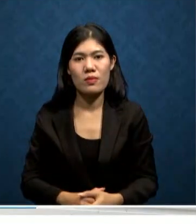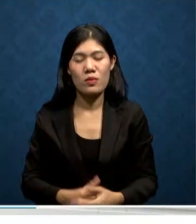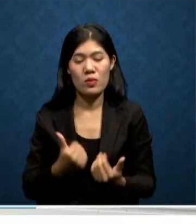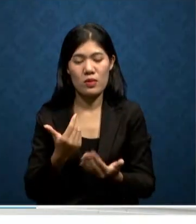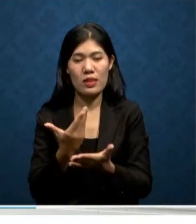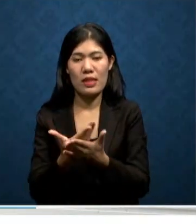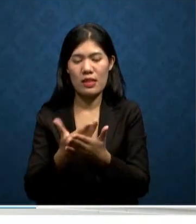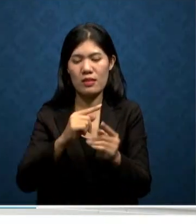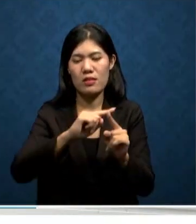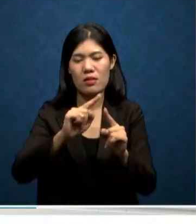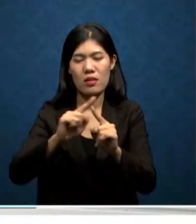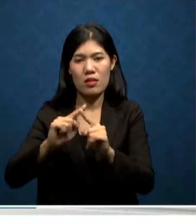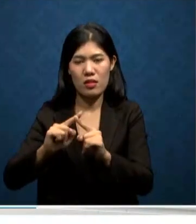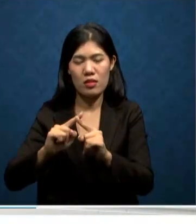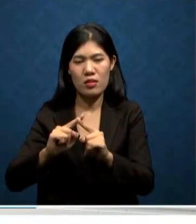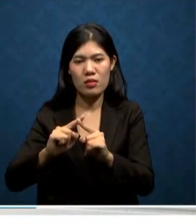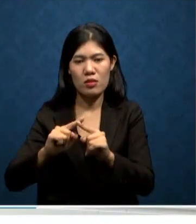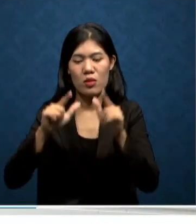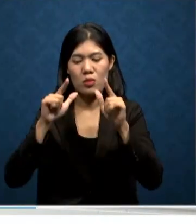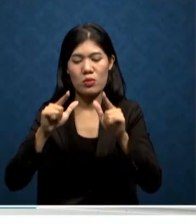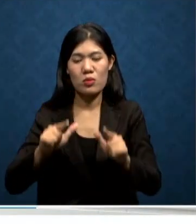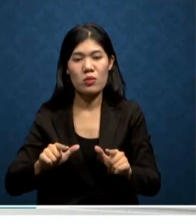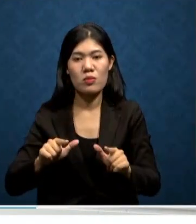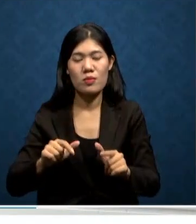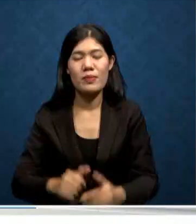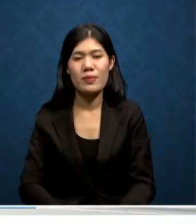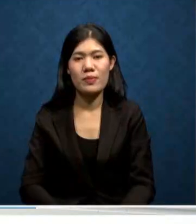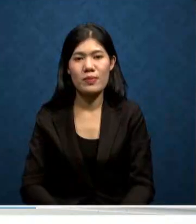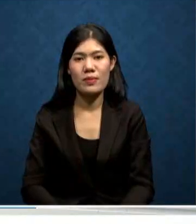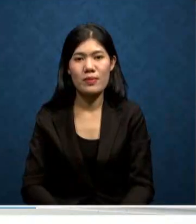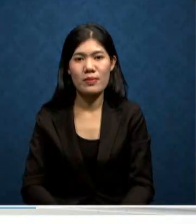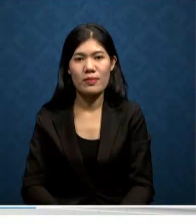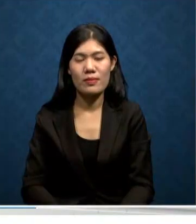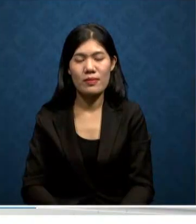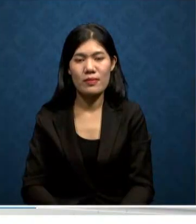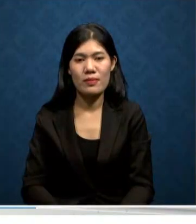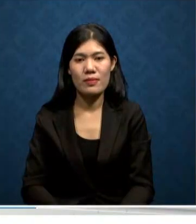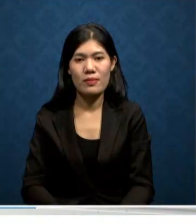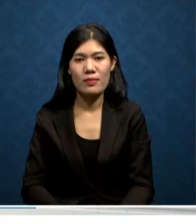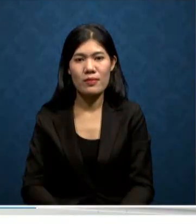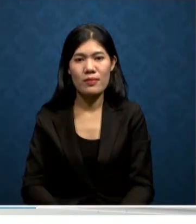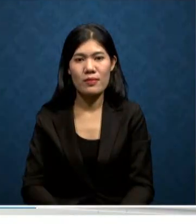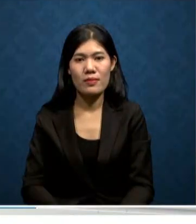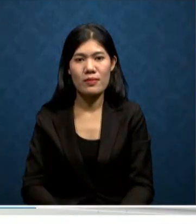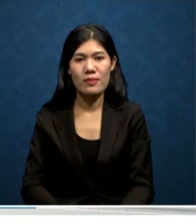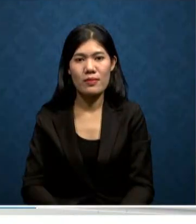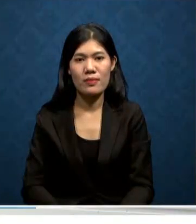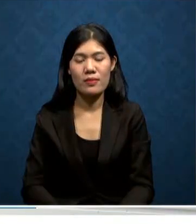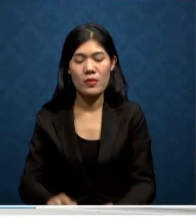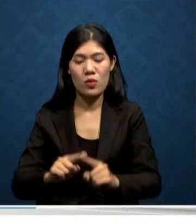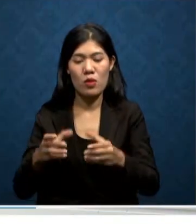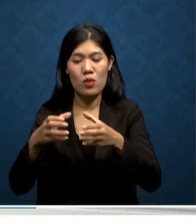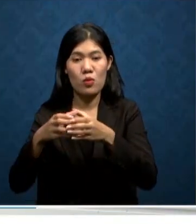เงินต่างๆเนี่ยก็ลดลงไปอีกนะครับแต่ในการดำเนินการในชุยุคใหม่นะ